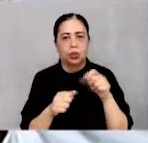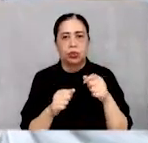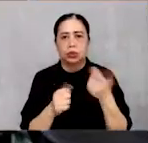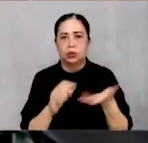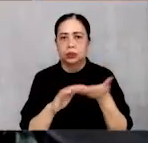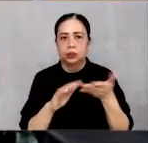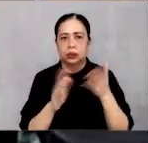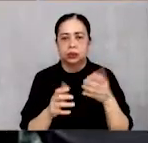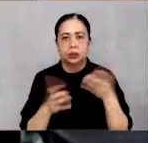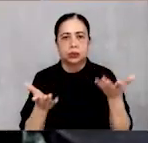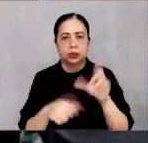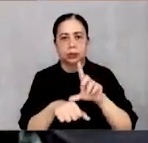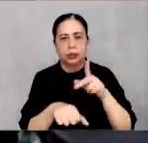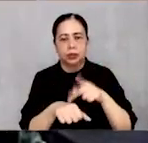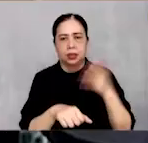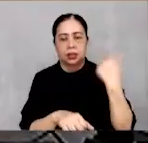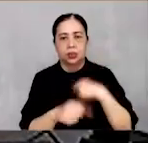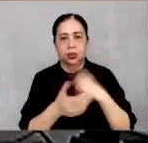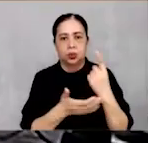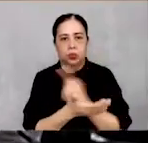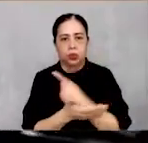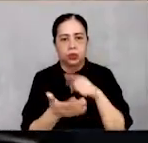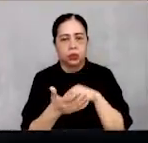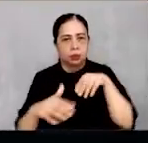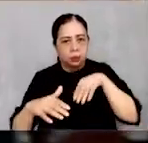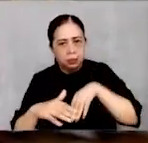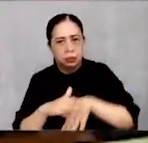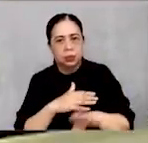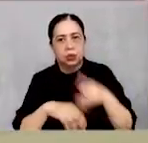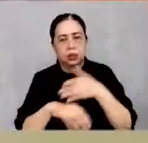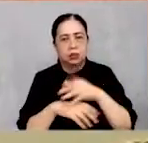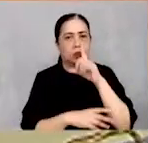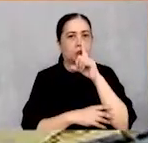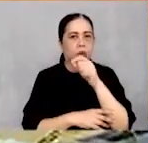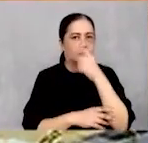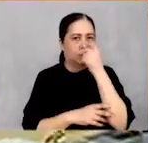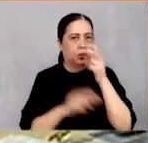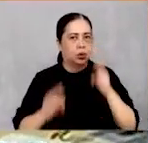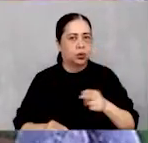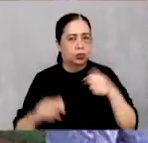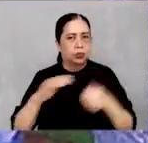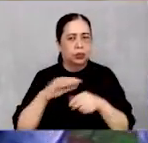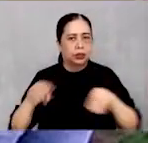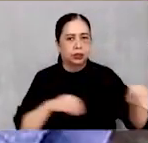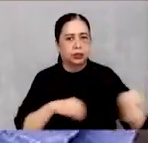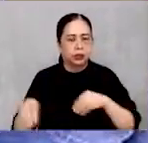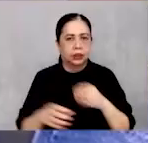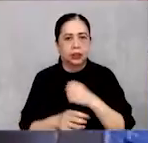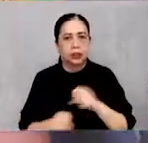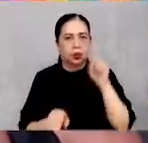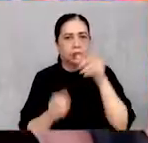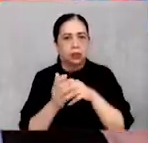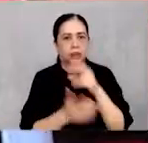Piñas. Noong nakaraan linggo, unang ni-raid na naturang Pogo matapos isumbong dahil sa human trafficking. Na-rescue ang nasa 1,200